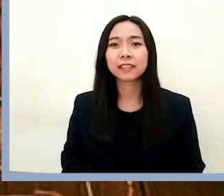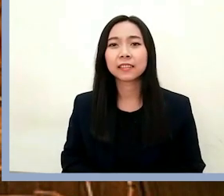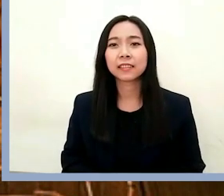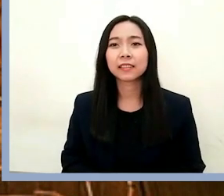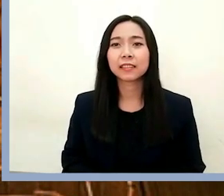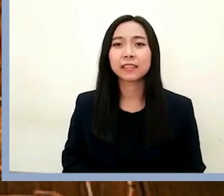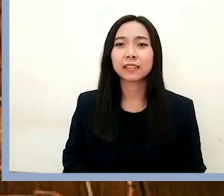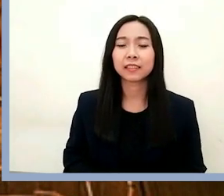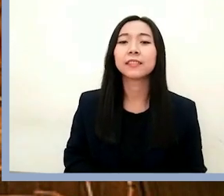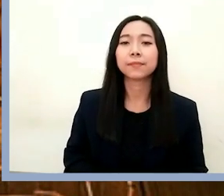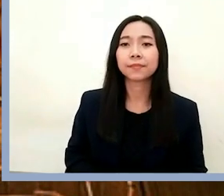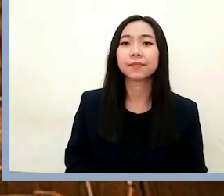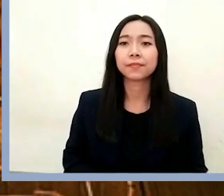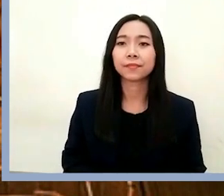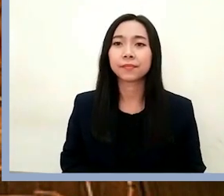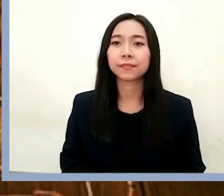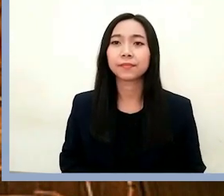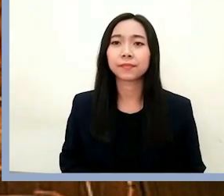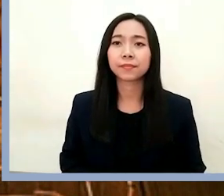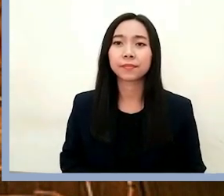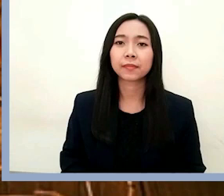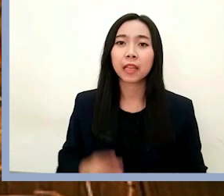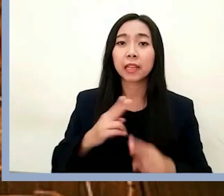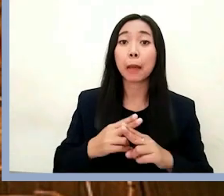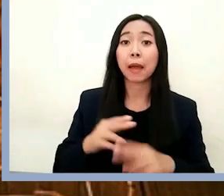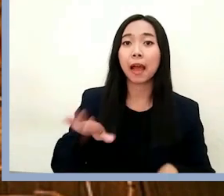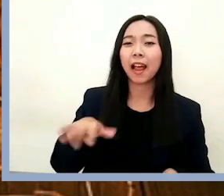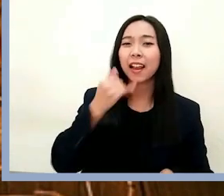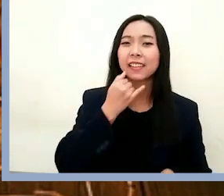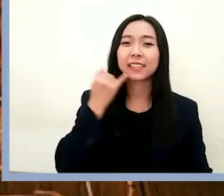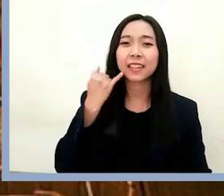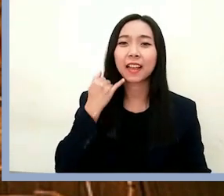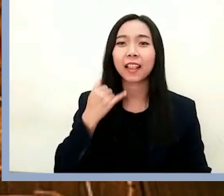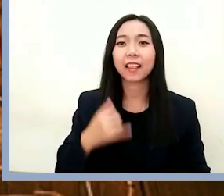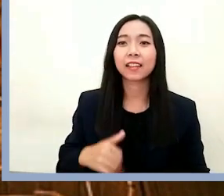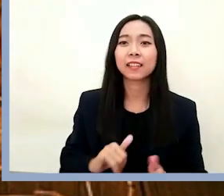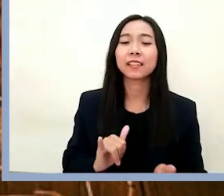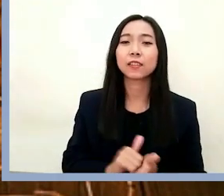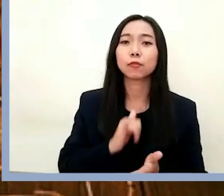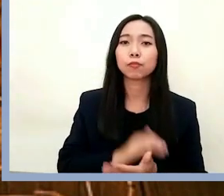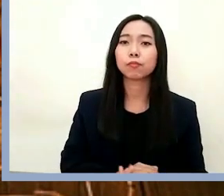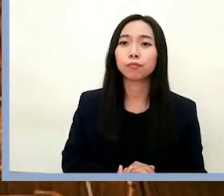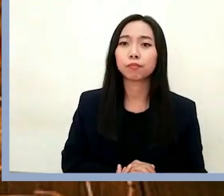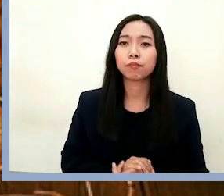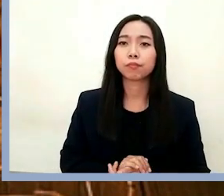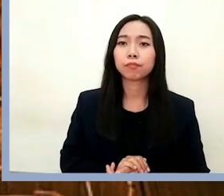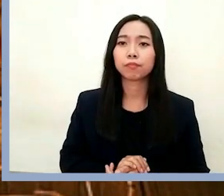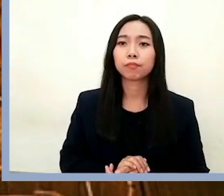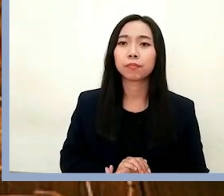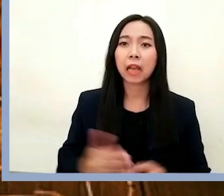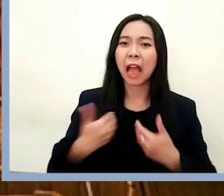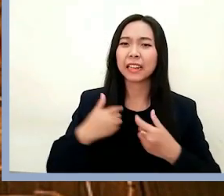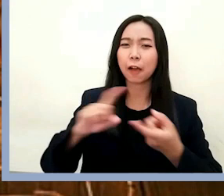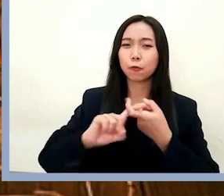keluarga besarnya perhatikan saudara-saudara bahwa nama-nama Israel selalu dikaitkan dengan